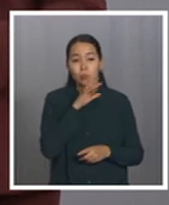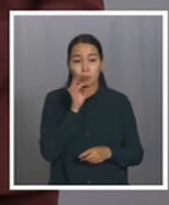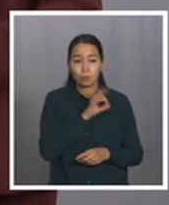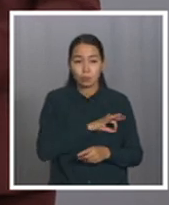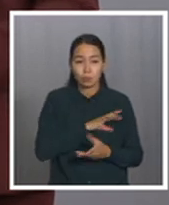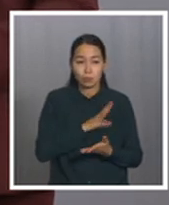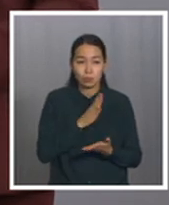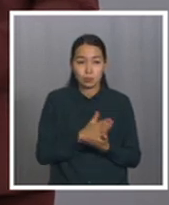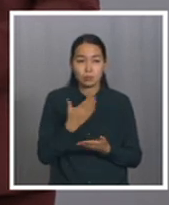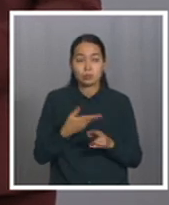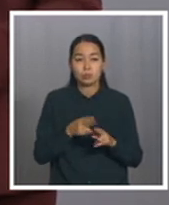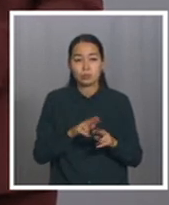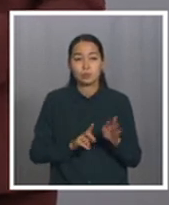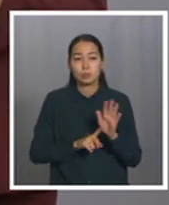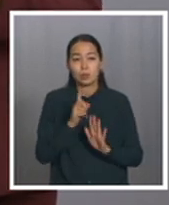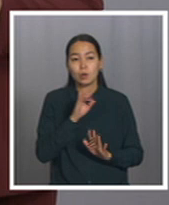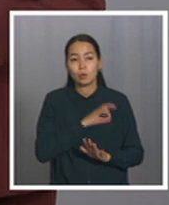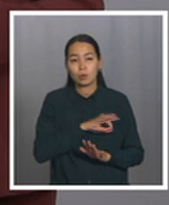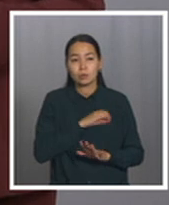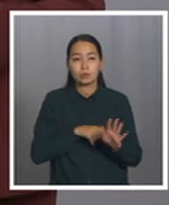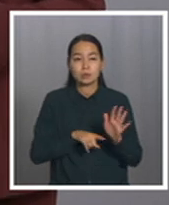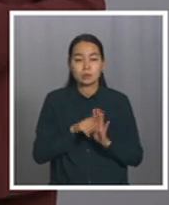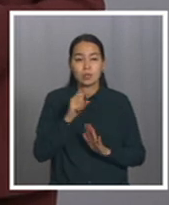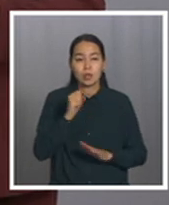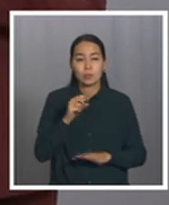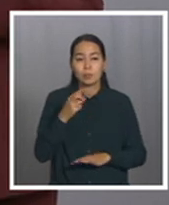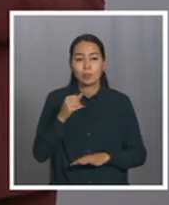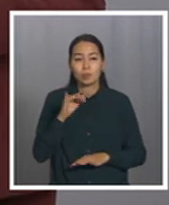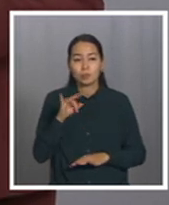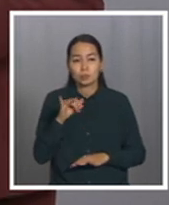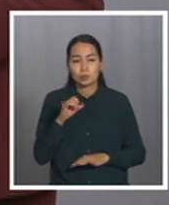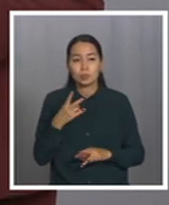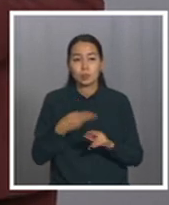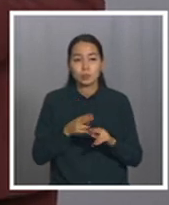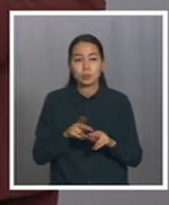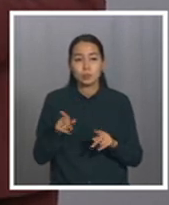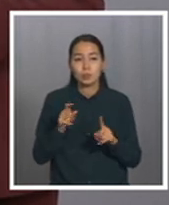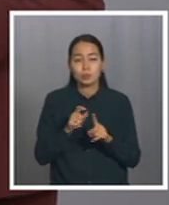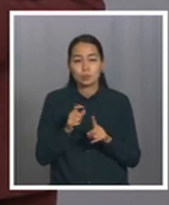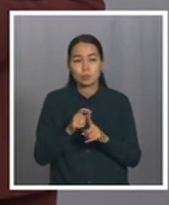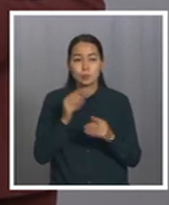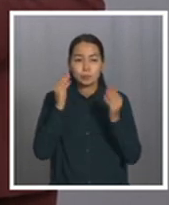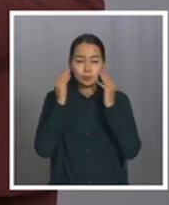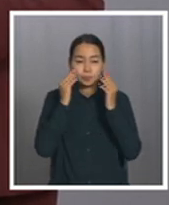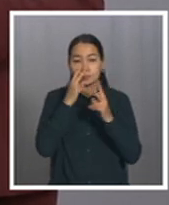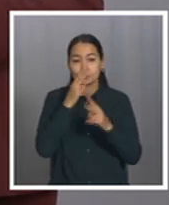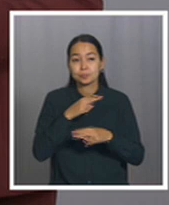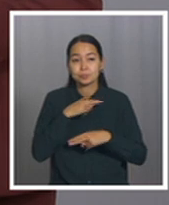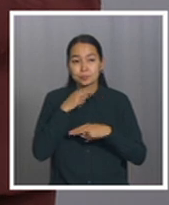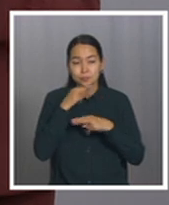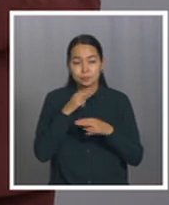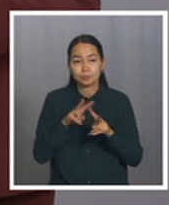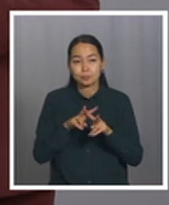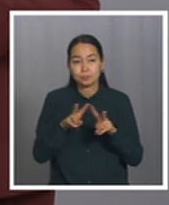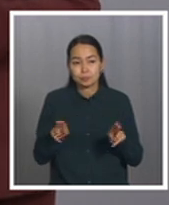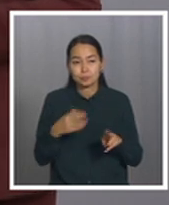Осы қолданыс барысында Ахмет Байтұрсынұлының мына бір жүрек жарды пікірін назарларыңызда ұстағанды